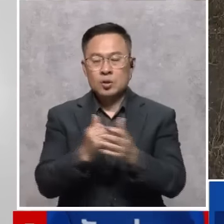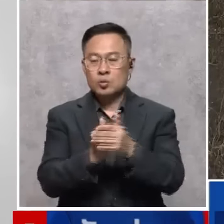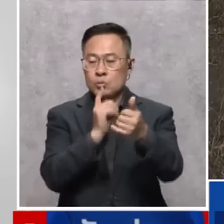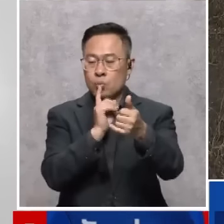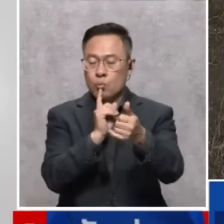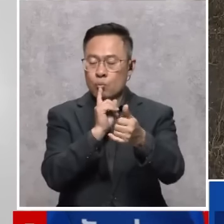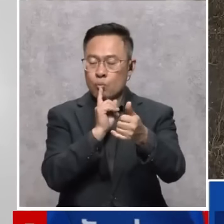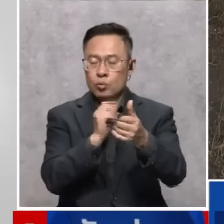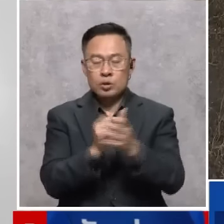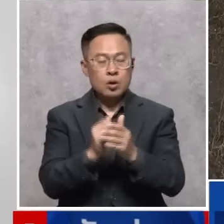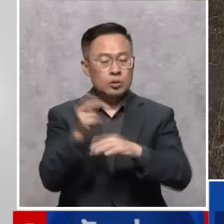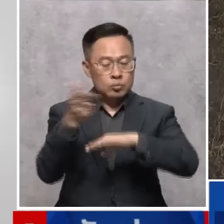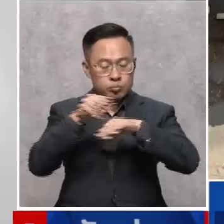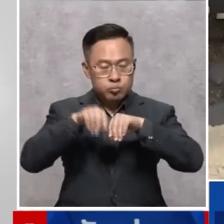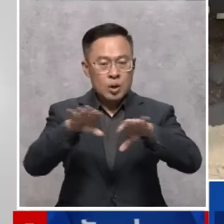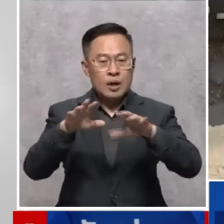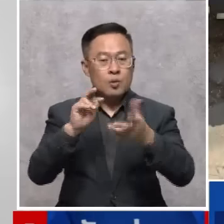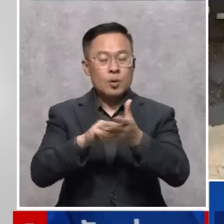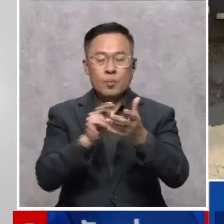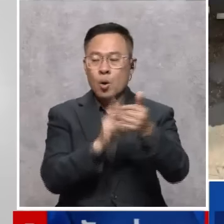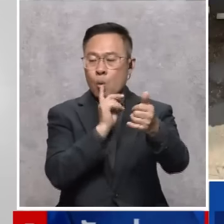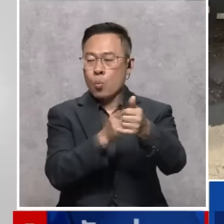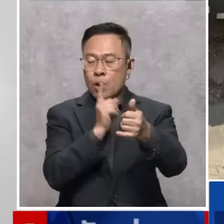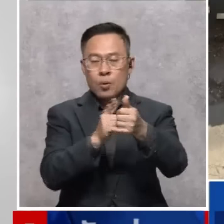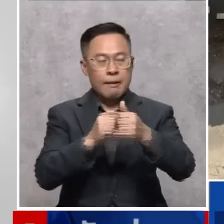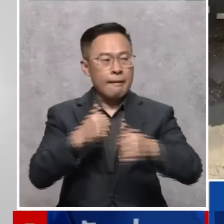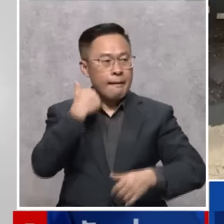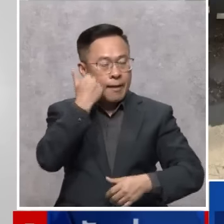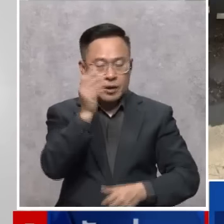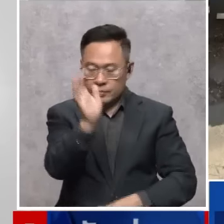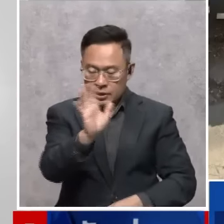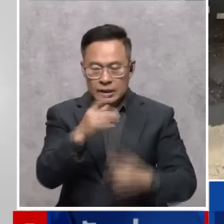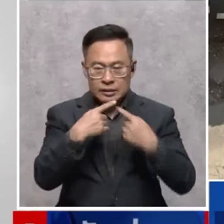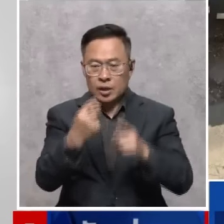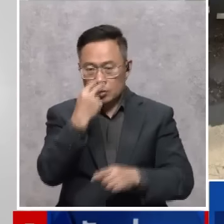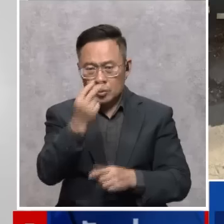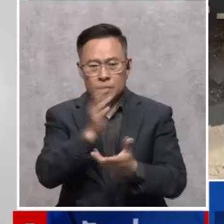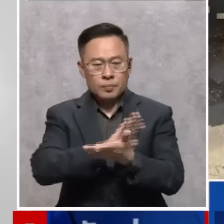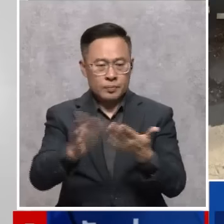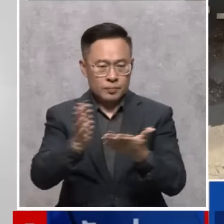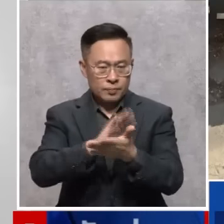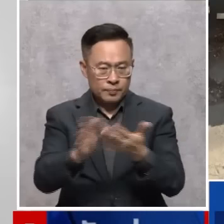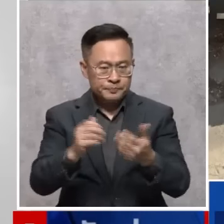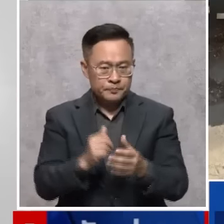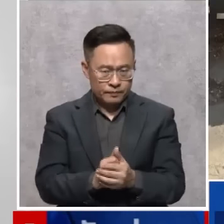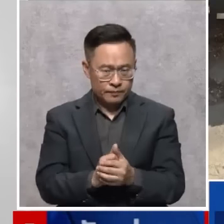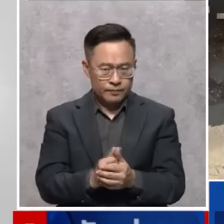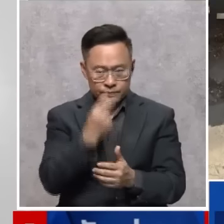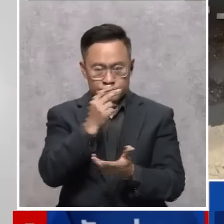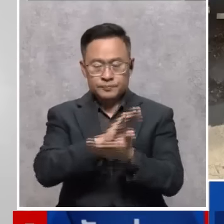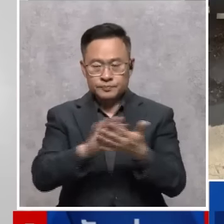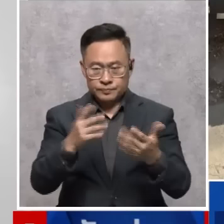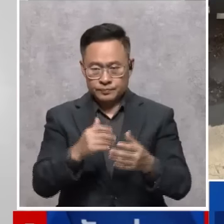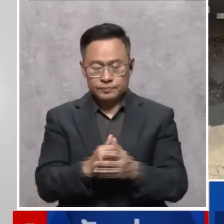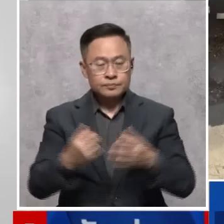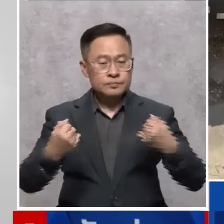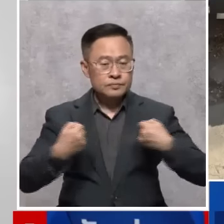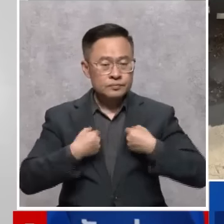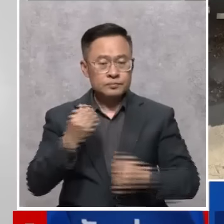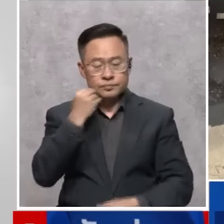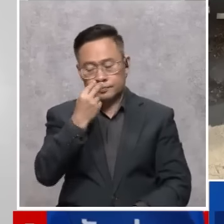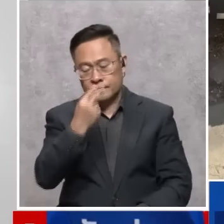นะคะแต่อยากให้เขารู้ว่าการกระทำแบบนี้มันน่าเกลียดมากจริงๆเพราะคนที่ไปเจอคลิปก็คือคนที่ไปเจอคลิปเนี่ย